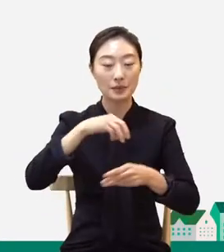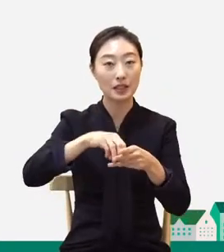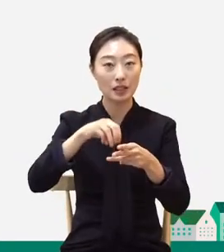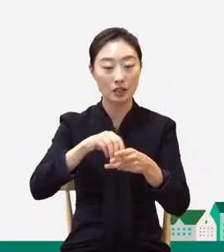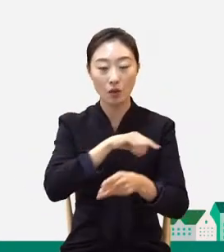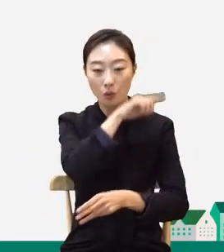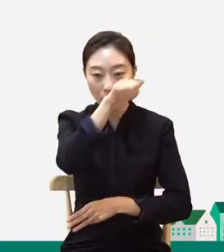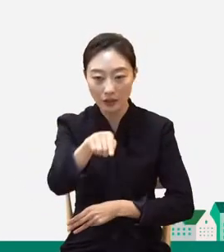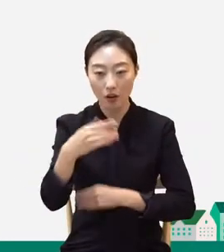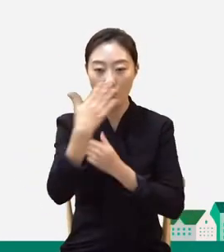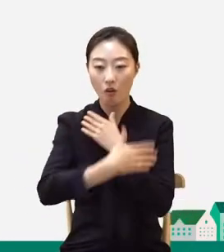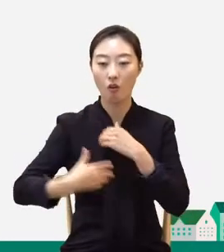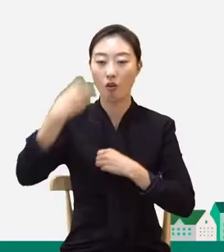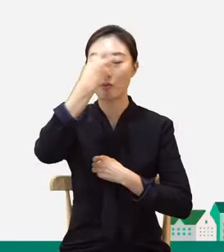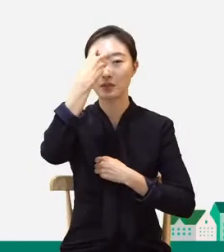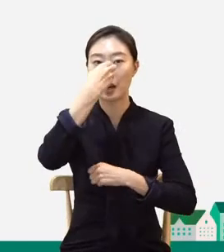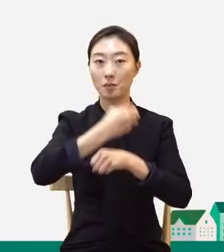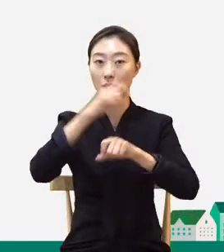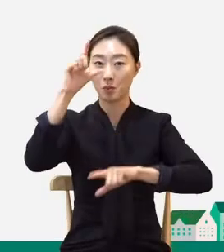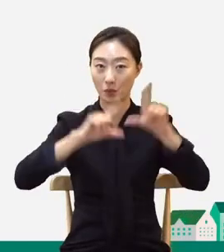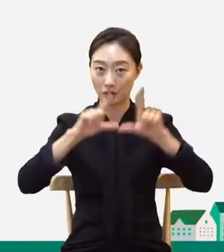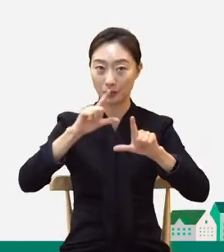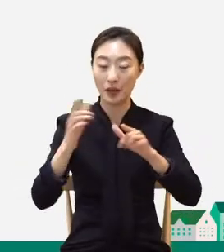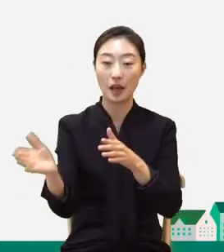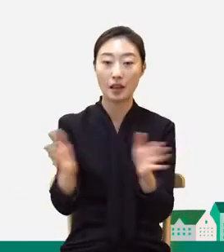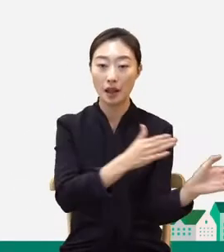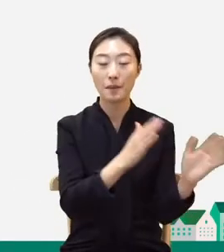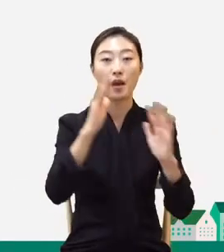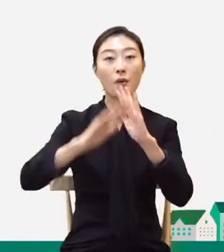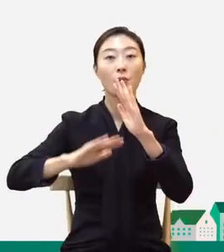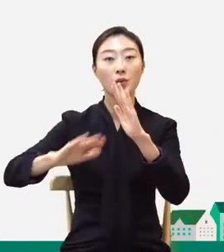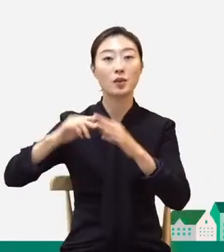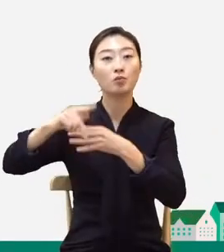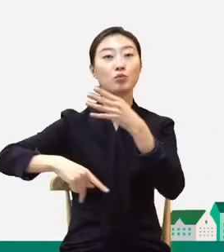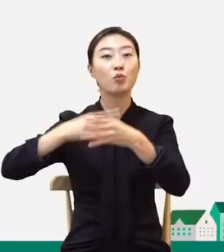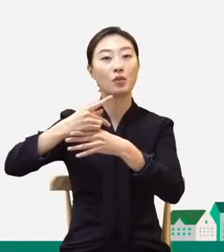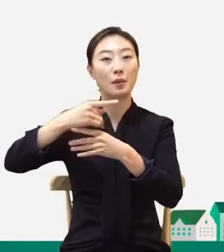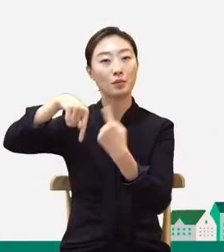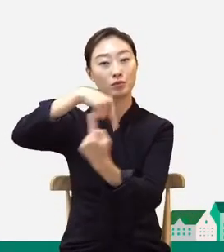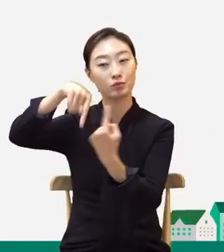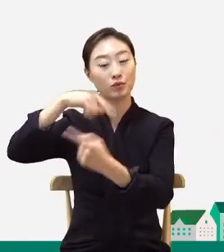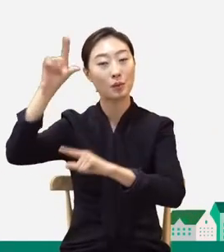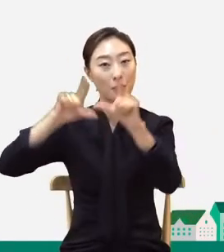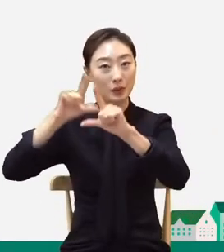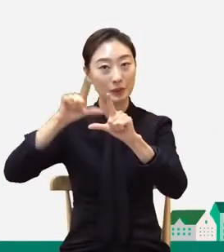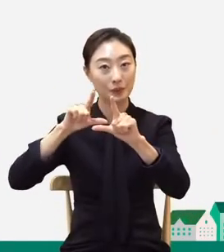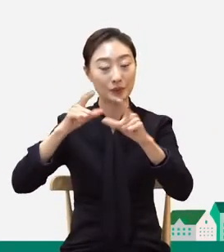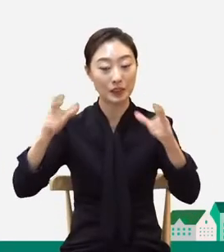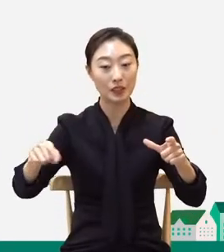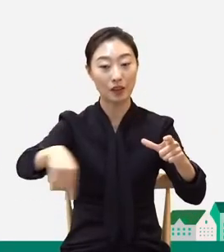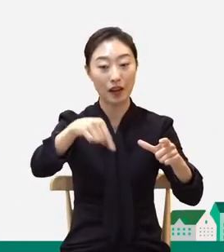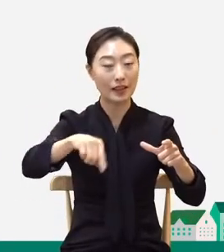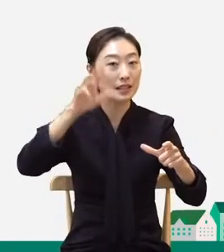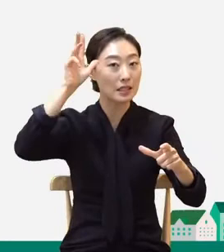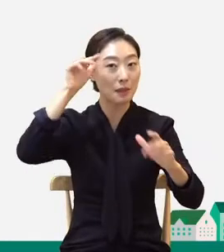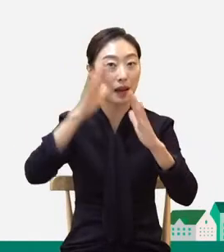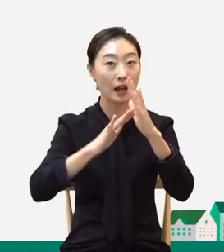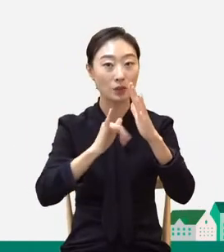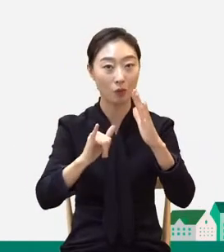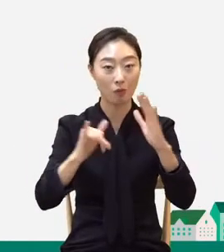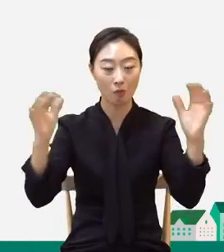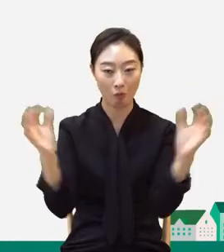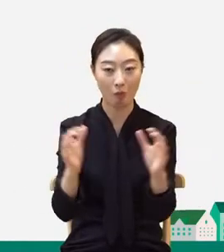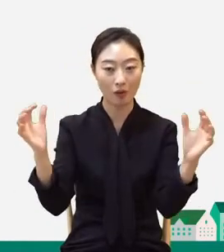모습입니다. 이거는 공동체 프로그램 장면인데요. 지역에 있는 치매가족 모임 회원들이